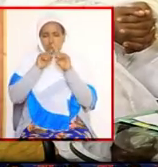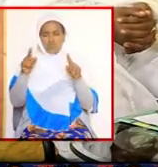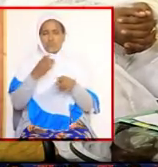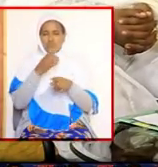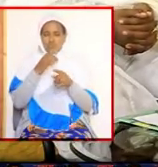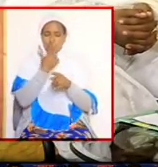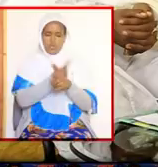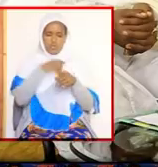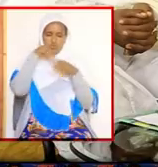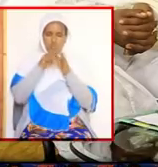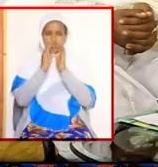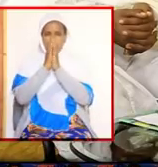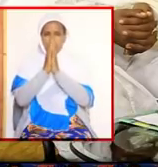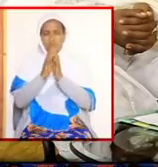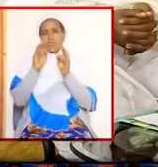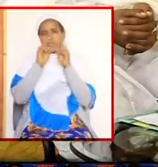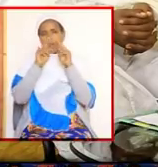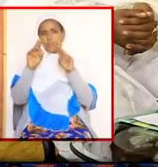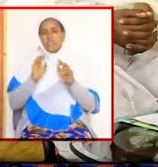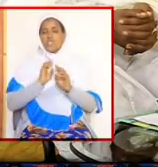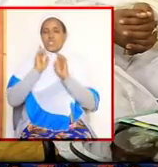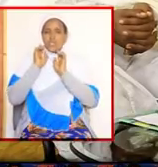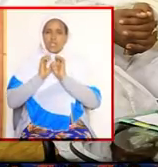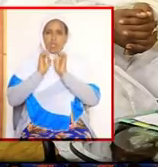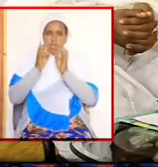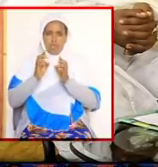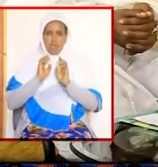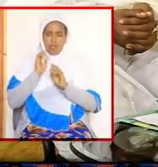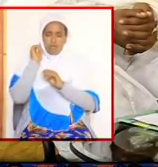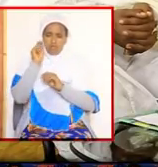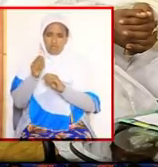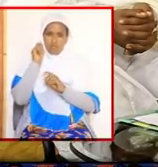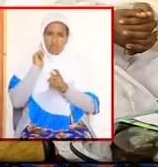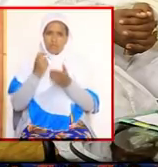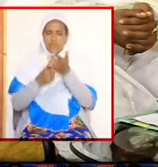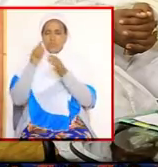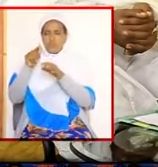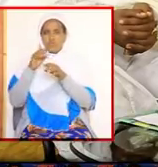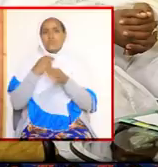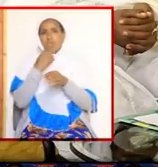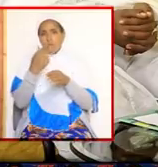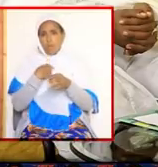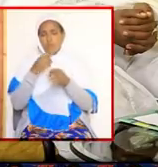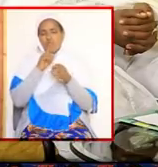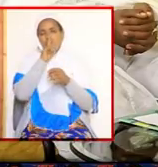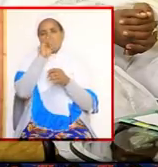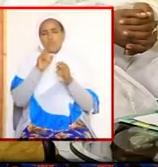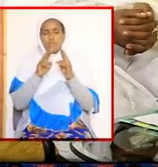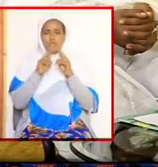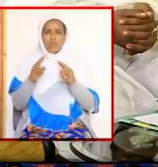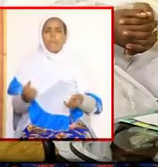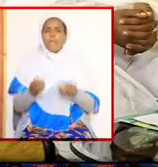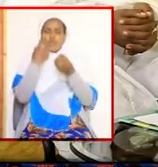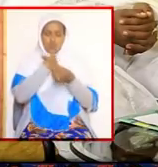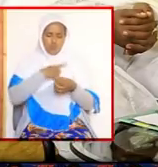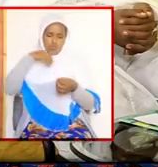ተመስጦ ነበር የሚያሳድርብኝ። ቀጥሎም ደግሞ በቅኔ ማህሌት የሚሰጡትን በምሰማበት ጊዜ በእውነት